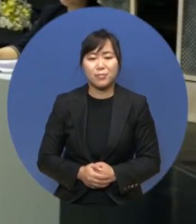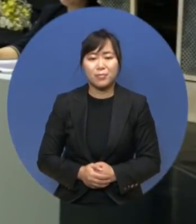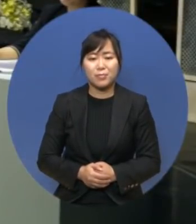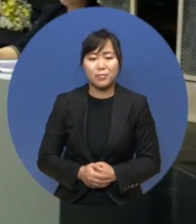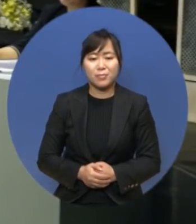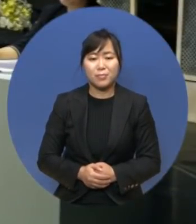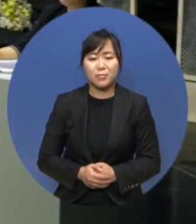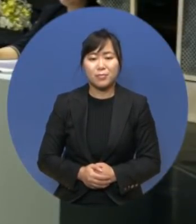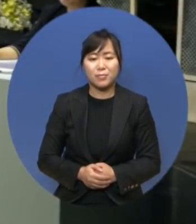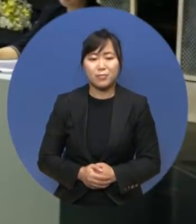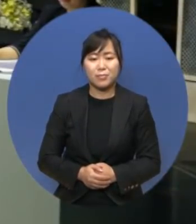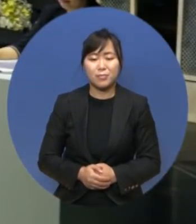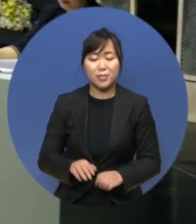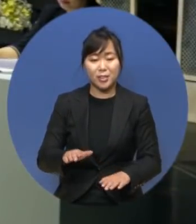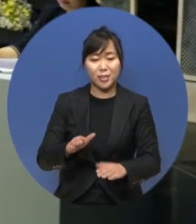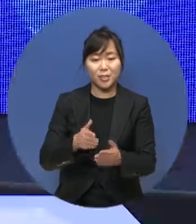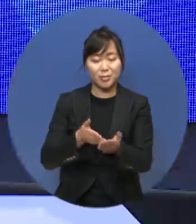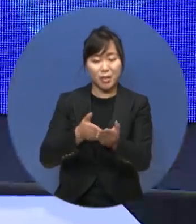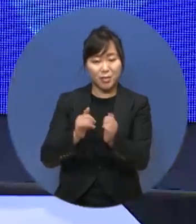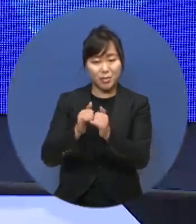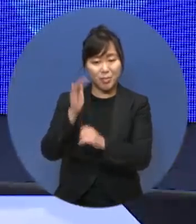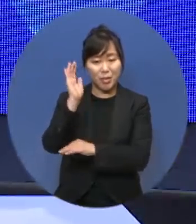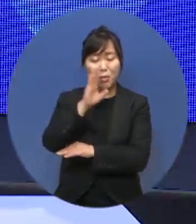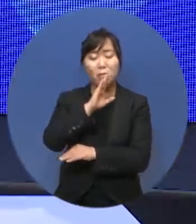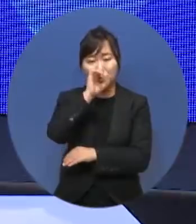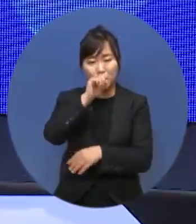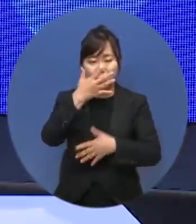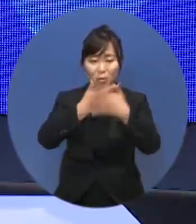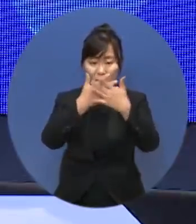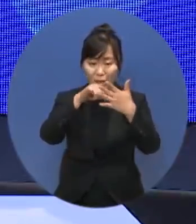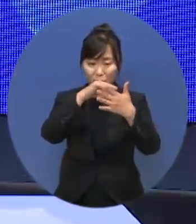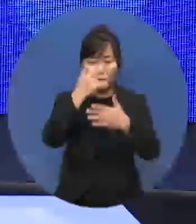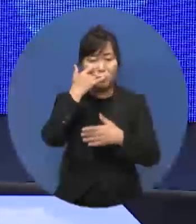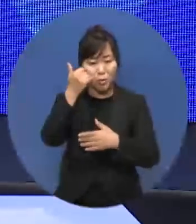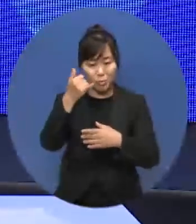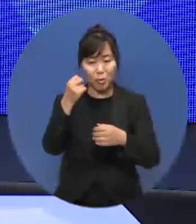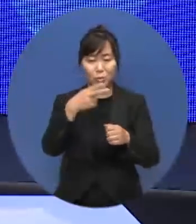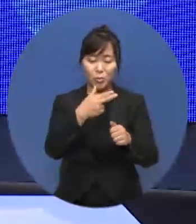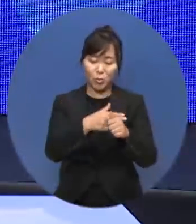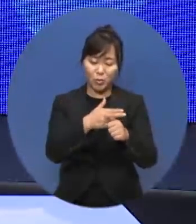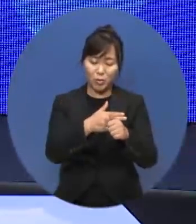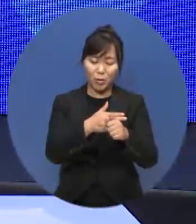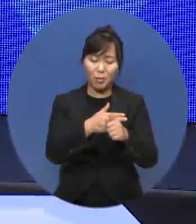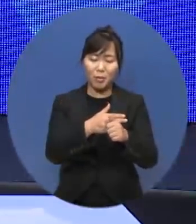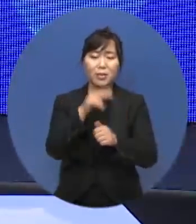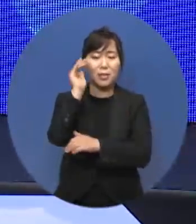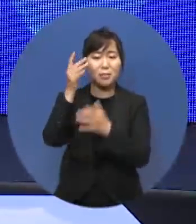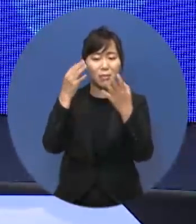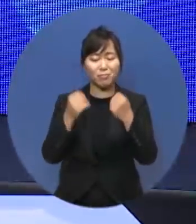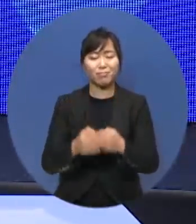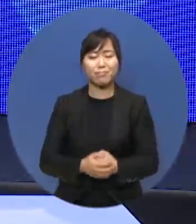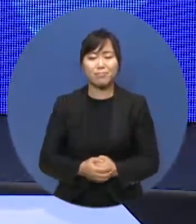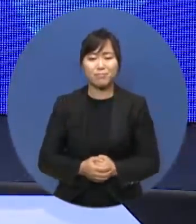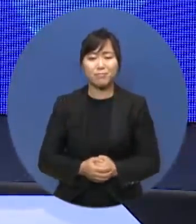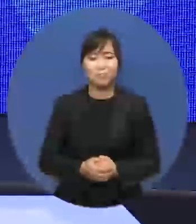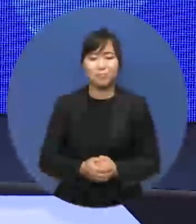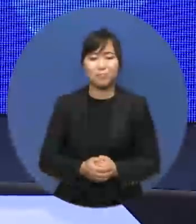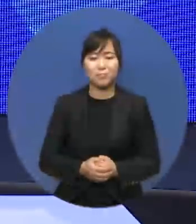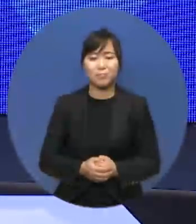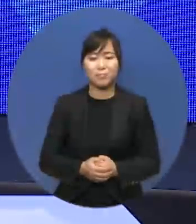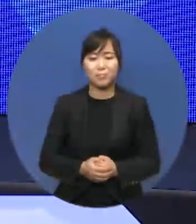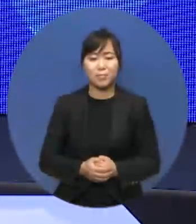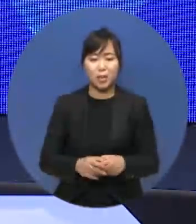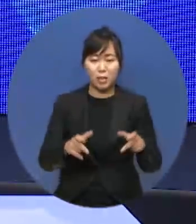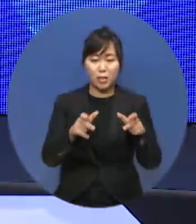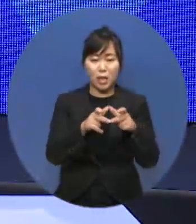좋은 말씀 사회자님께서도 해주셨고 영상에서도 이제 학부모님이나 교사분께서 많이 말씀을 해주셨어요.